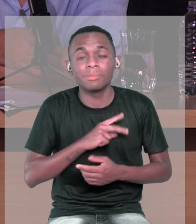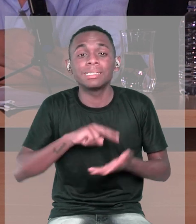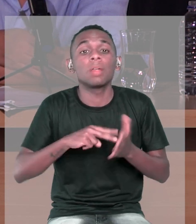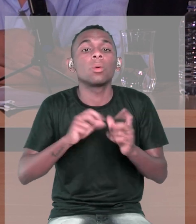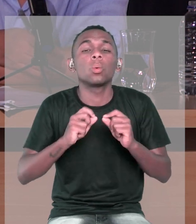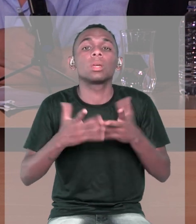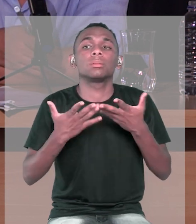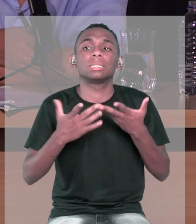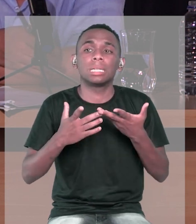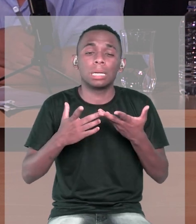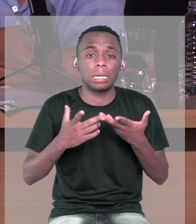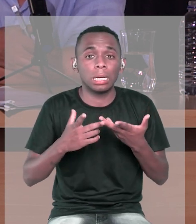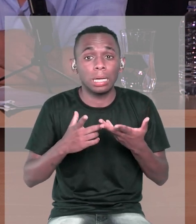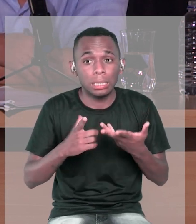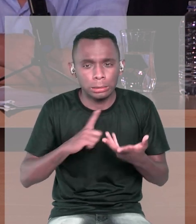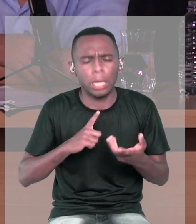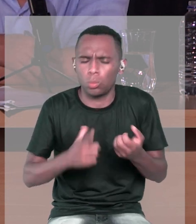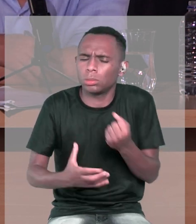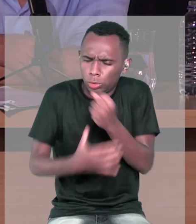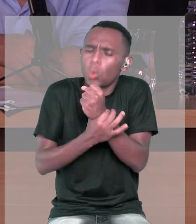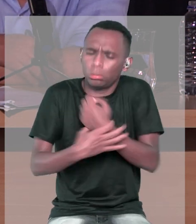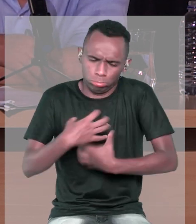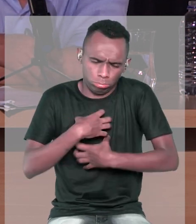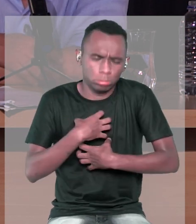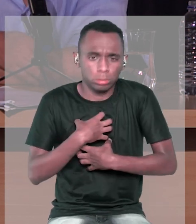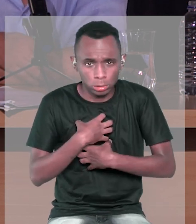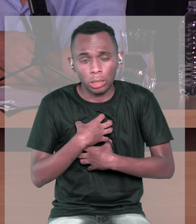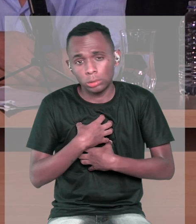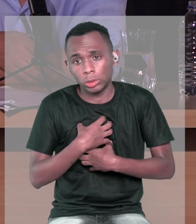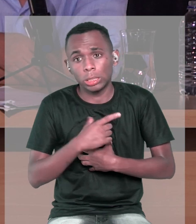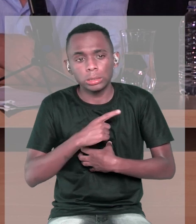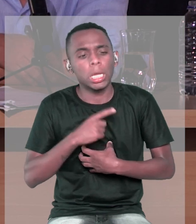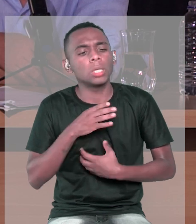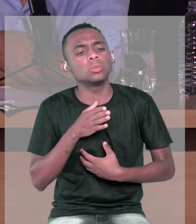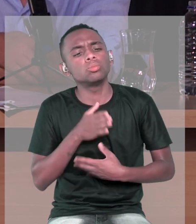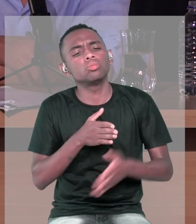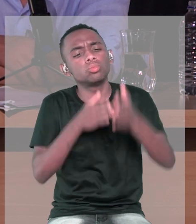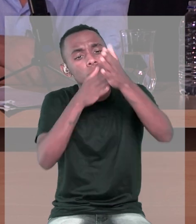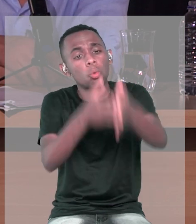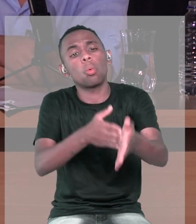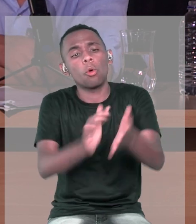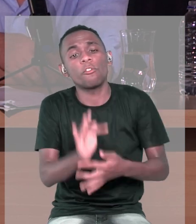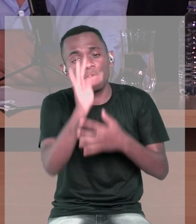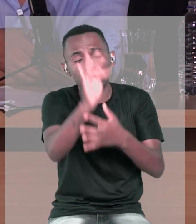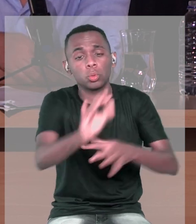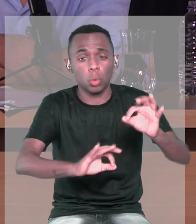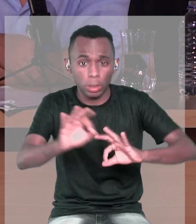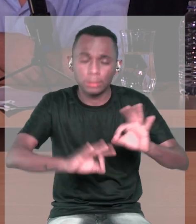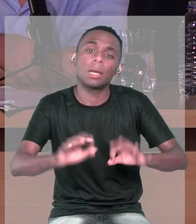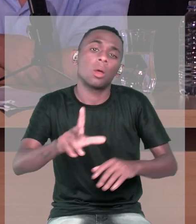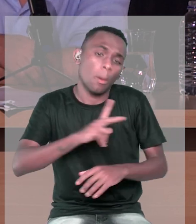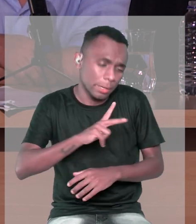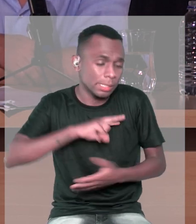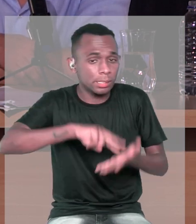rende, né, uma segurança, né? Quando você tem destino à frente, ter uma